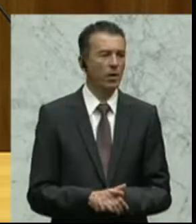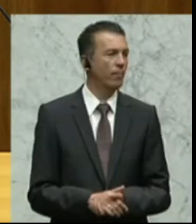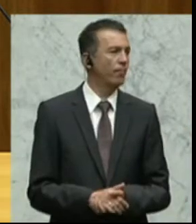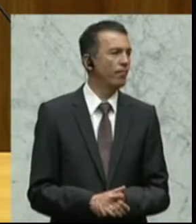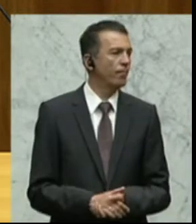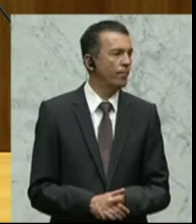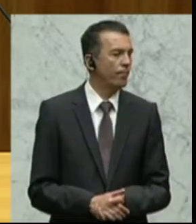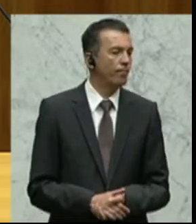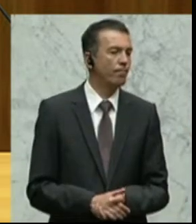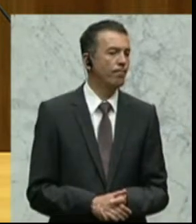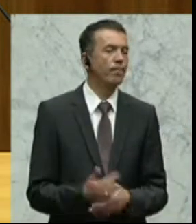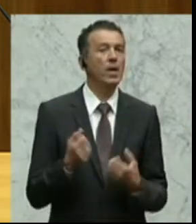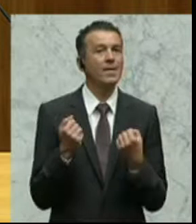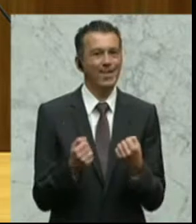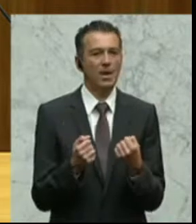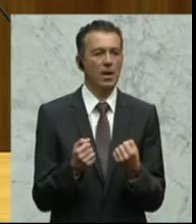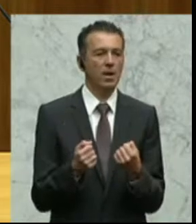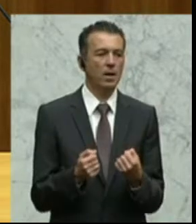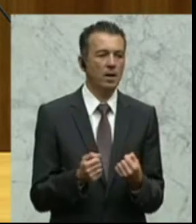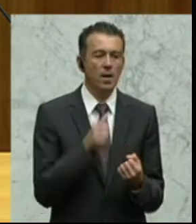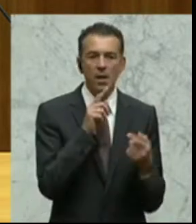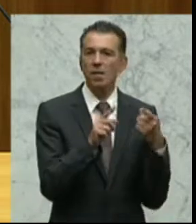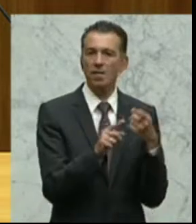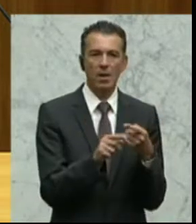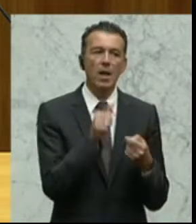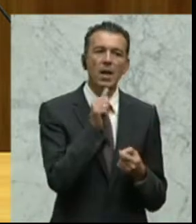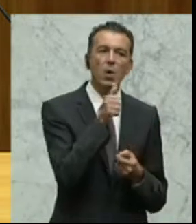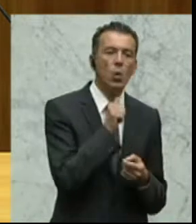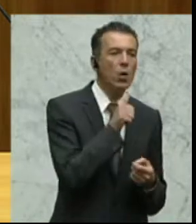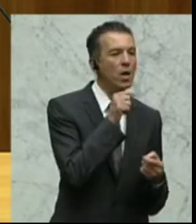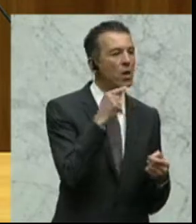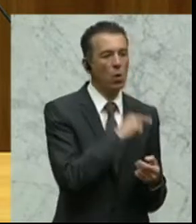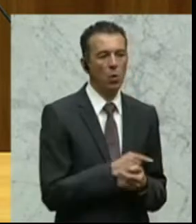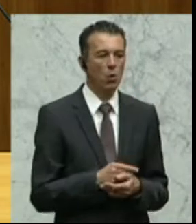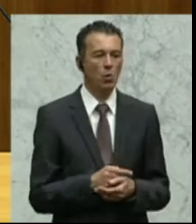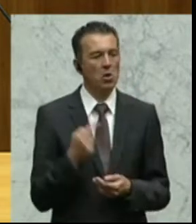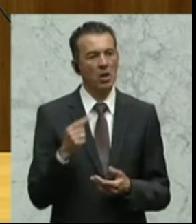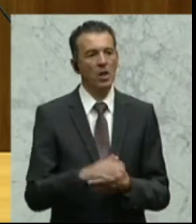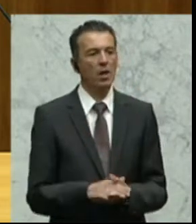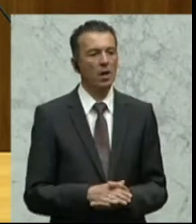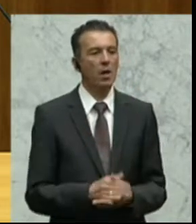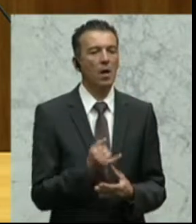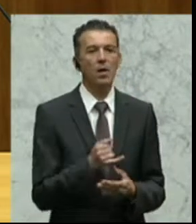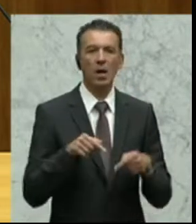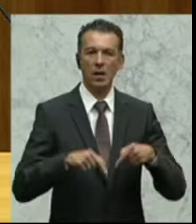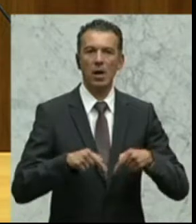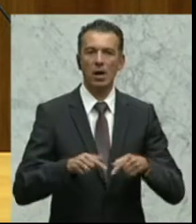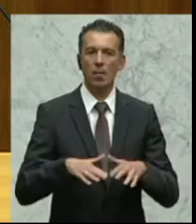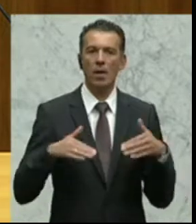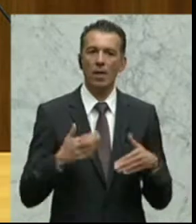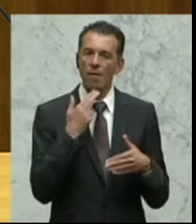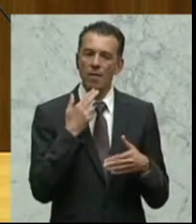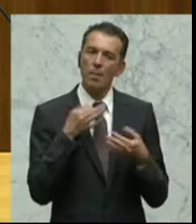Ich bin mir sicher, das ist nicht das Ziel weder der Grünen noch der Roten. Ich gehe davon aus, dass jeder in diesem Hohen Haus das Beste für die Bevölkerung